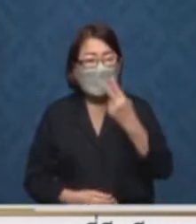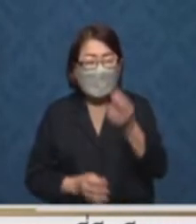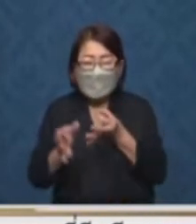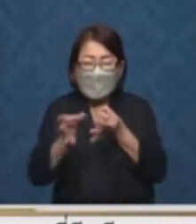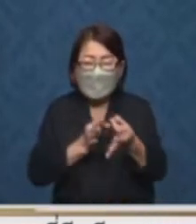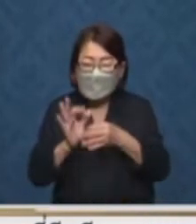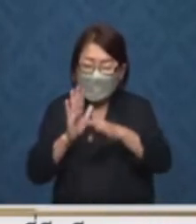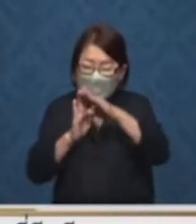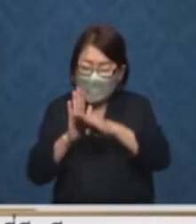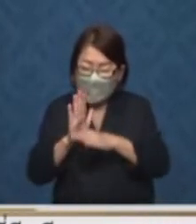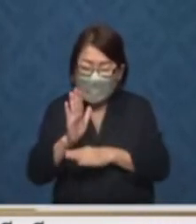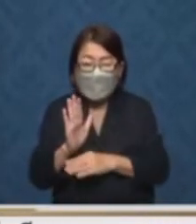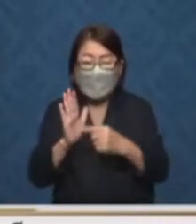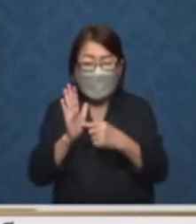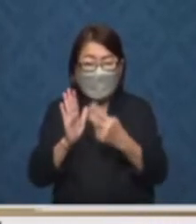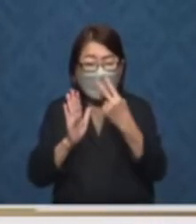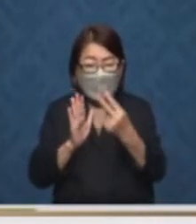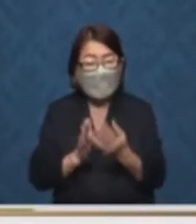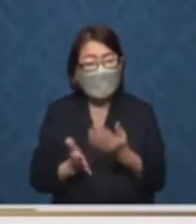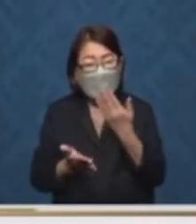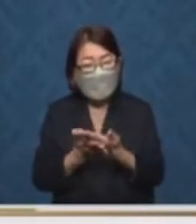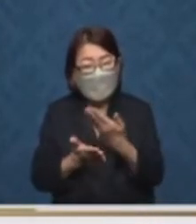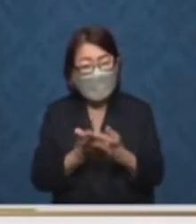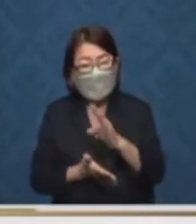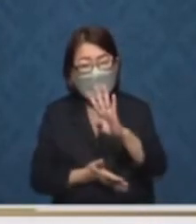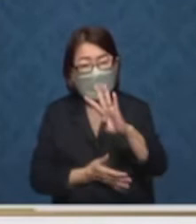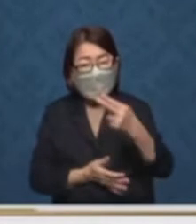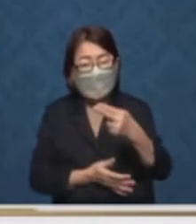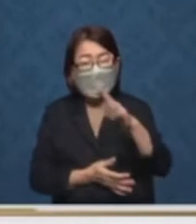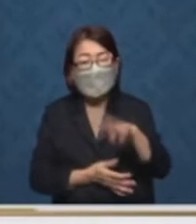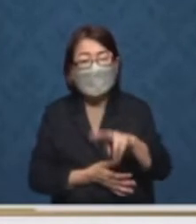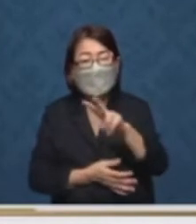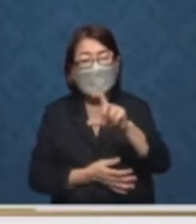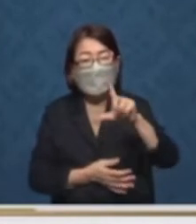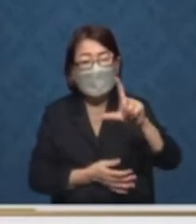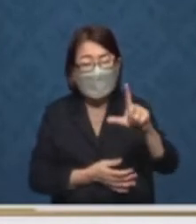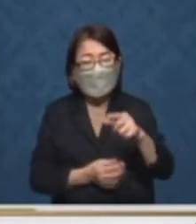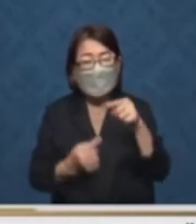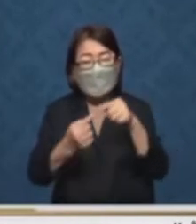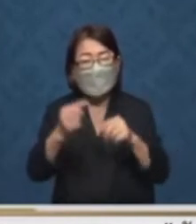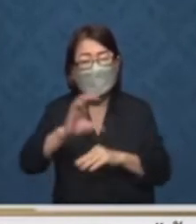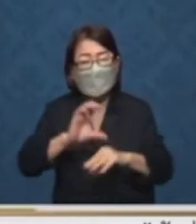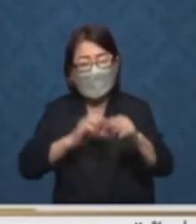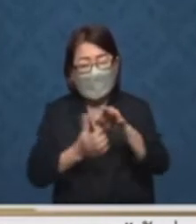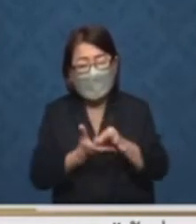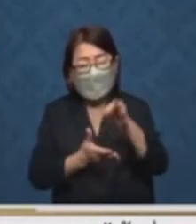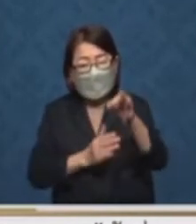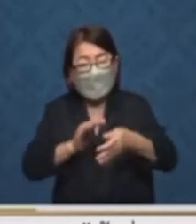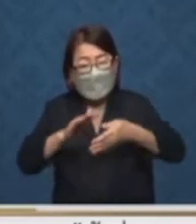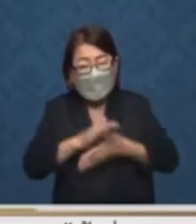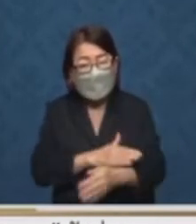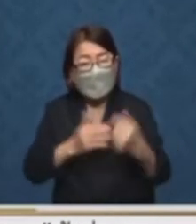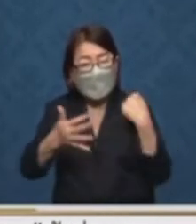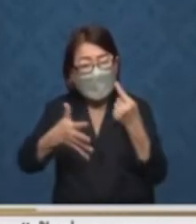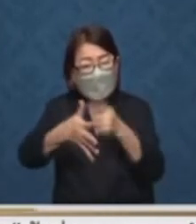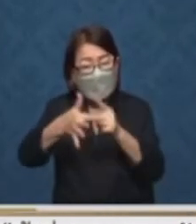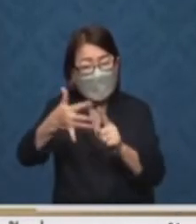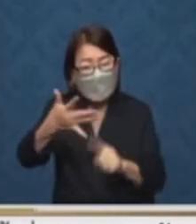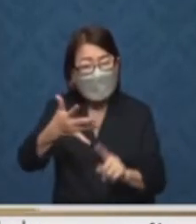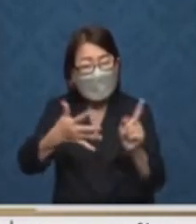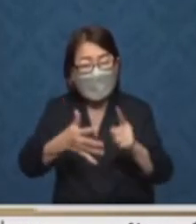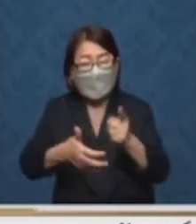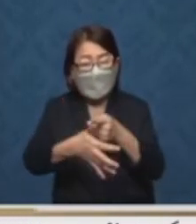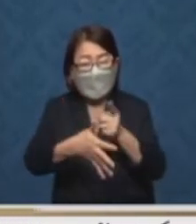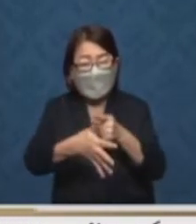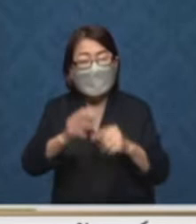ละเอียดครับท่านประธานครับว่า 44,200 ล้านเนี่ยของโครงการเรือดำน้ำเนี่ยประกอบไปด้วยอะไรบ้าง1ครับโ